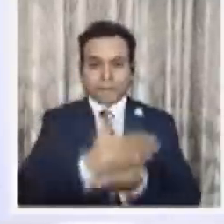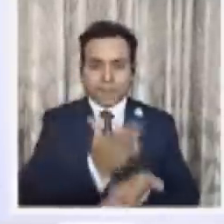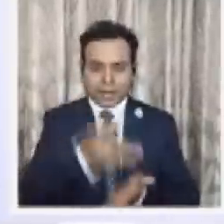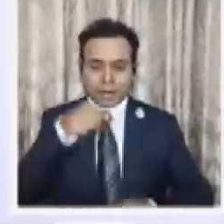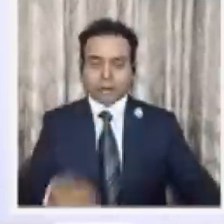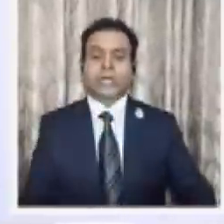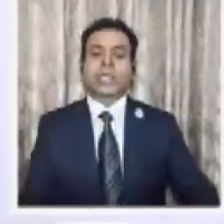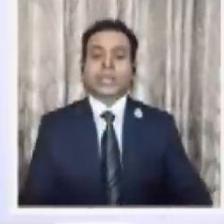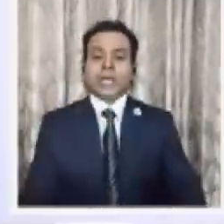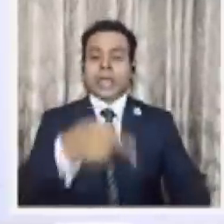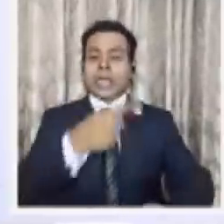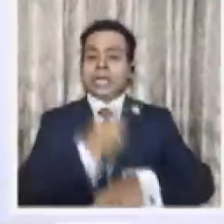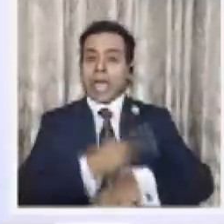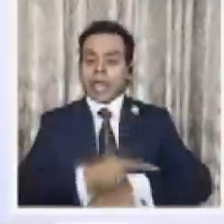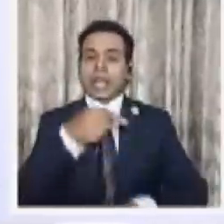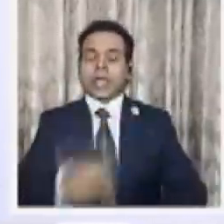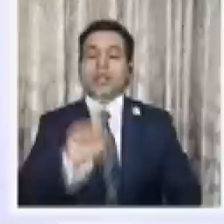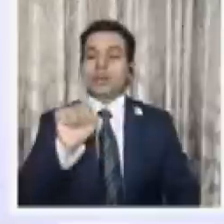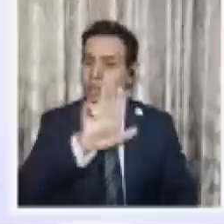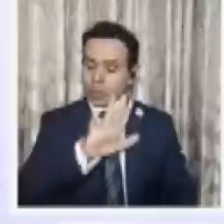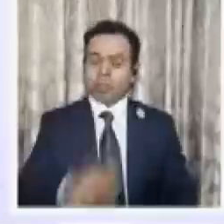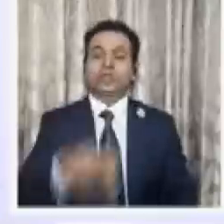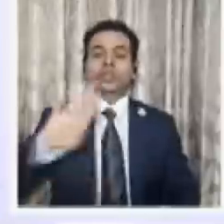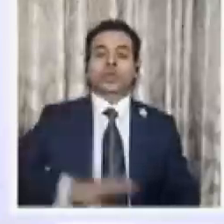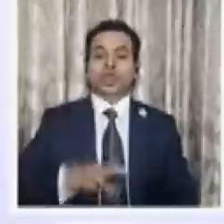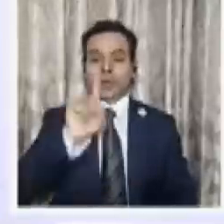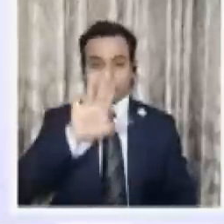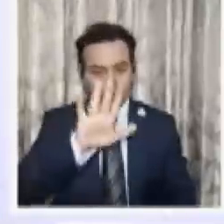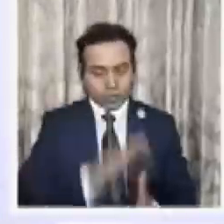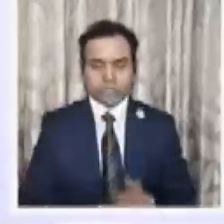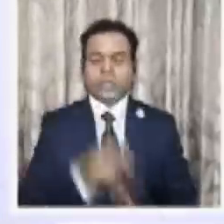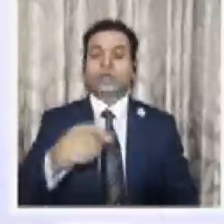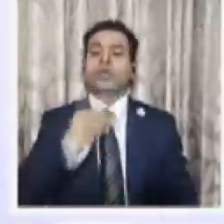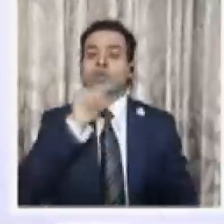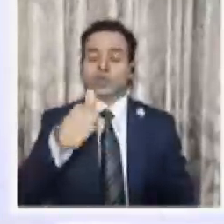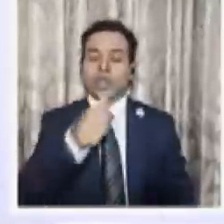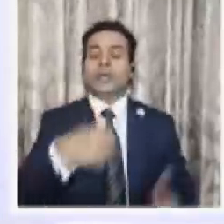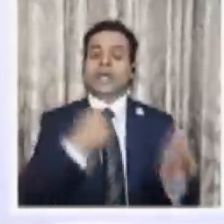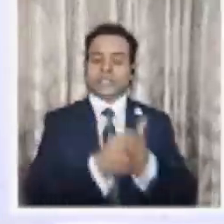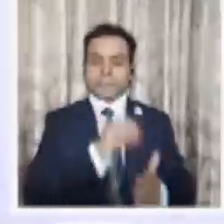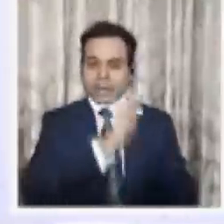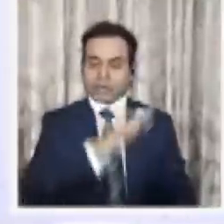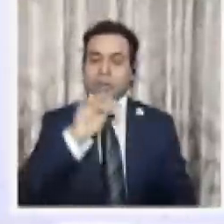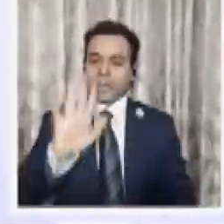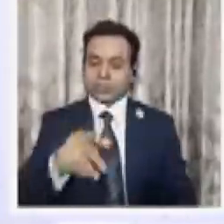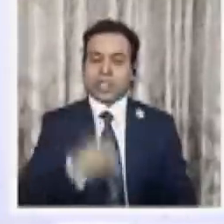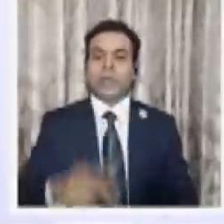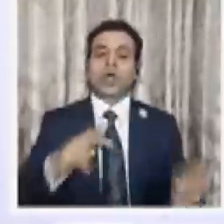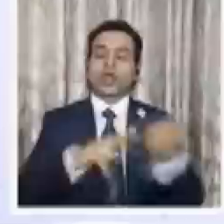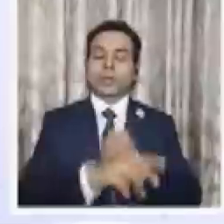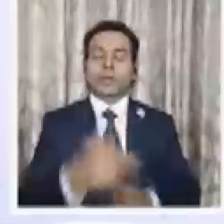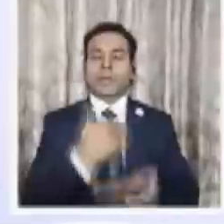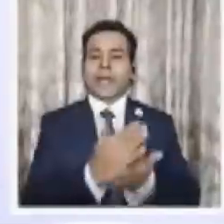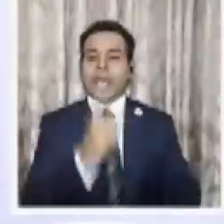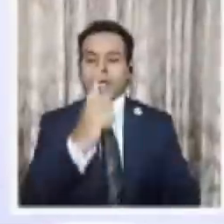44.70%। 24 ঘন্টা যারা মৃত্যুবরণ করেছেন বিভাগ অনুযায়ী ঢাকা এবং চট্টগ্রাম বিভাগে 15 জন